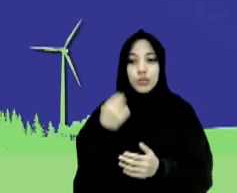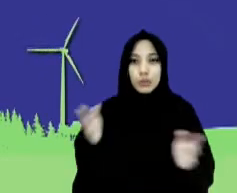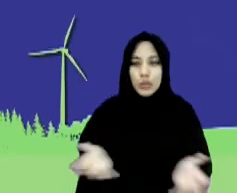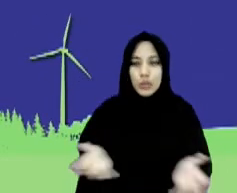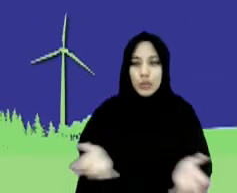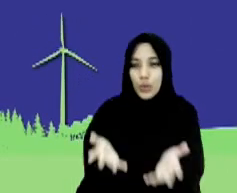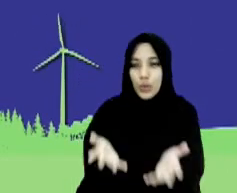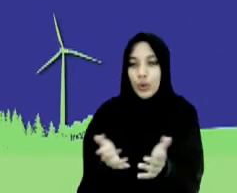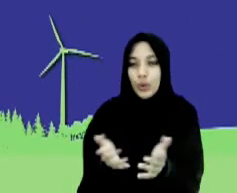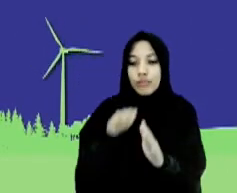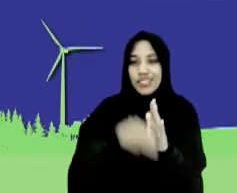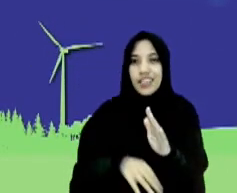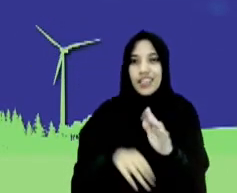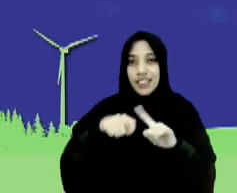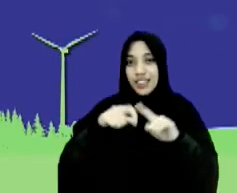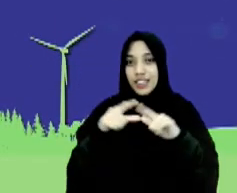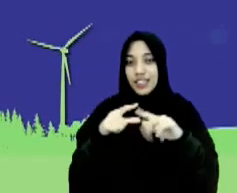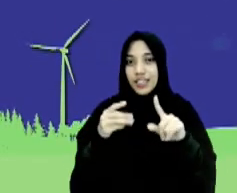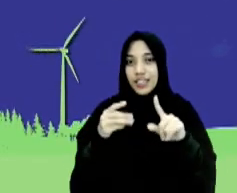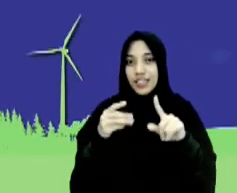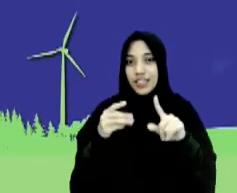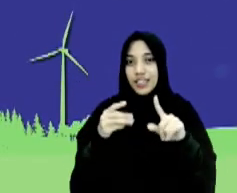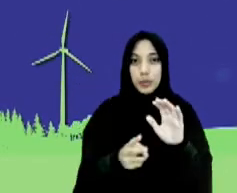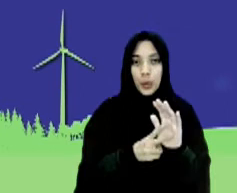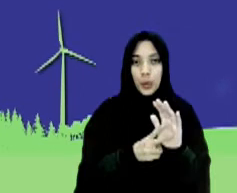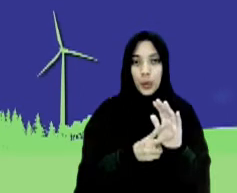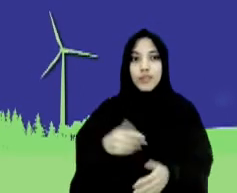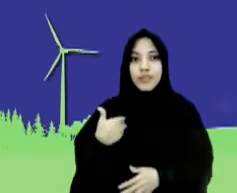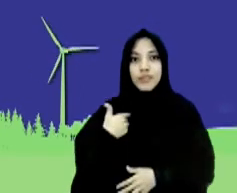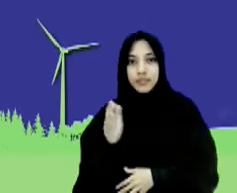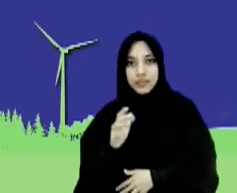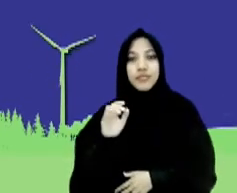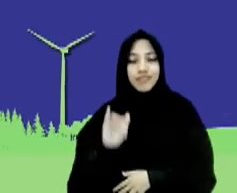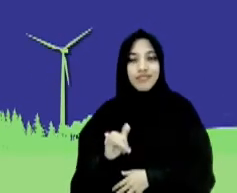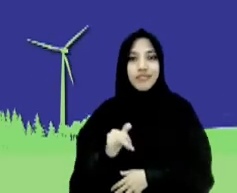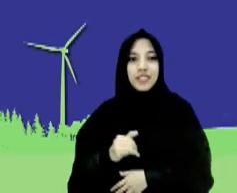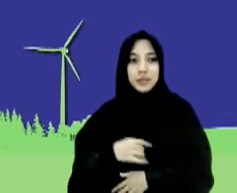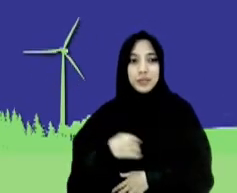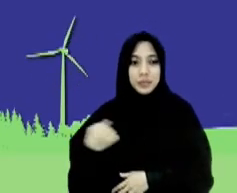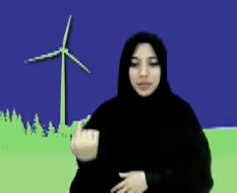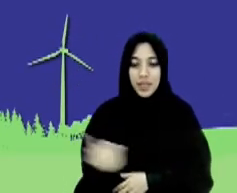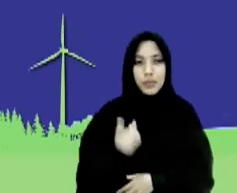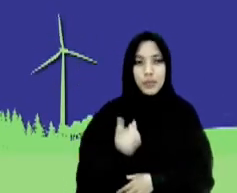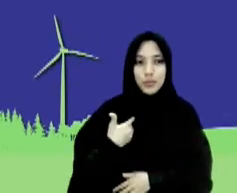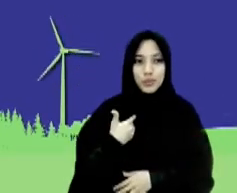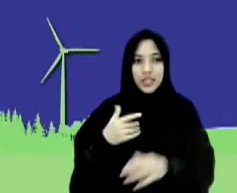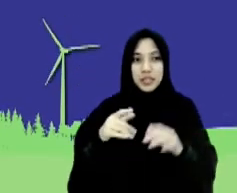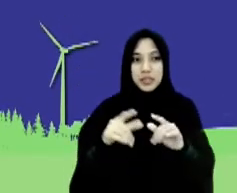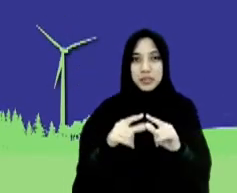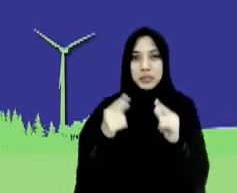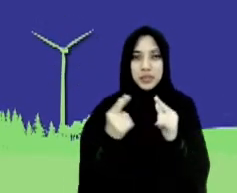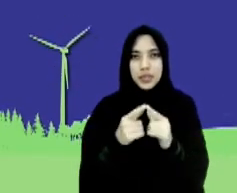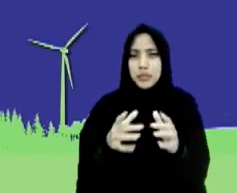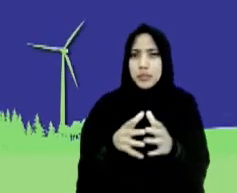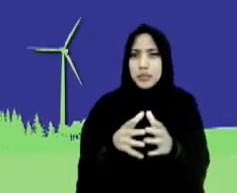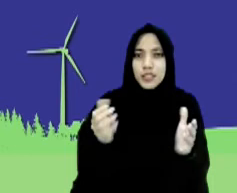rendah karbon di HSBC Ya we have a yang di mana memang